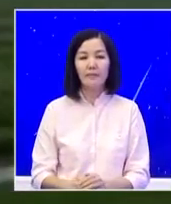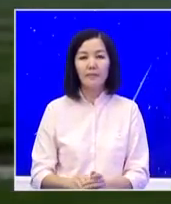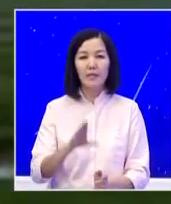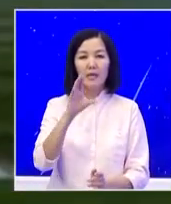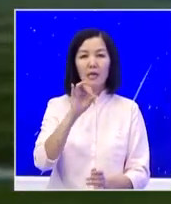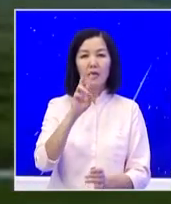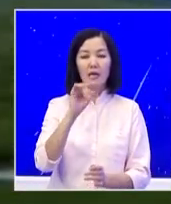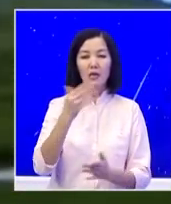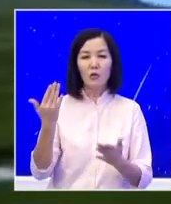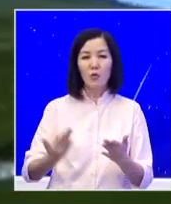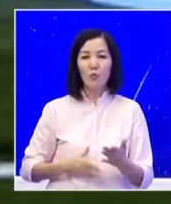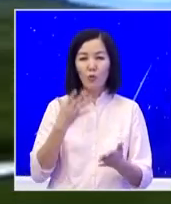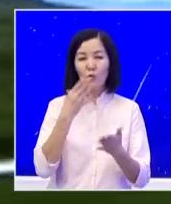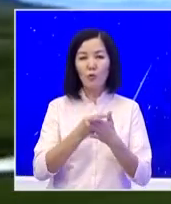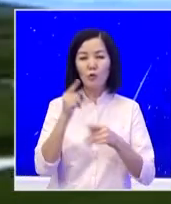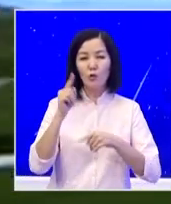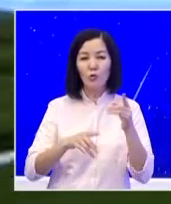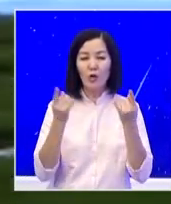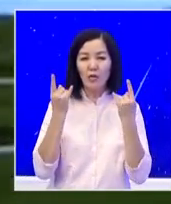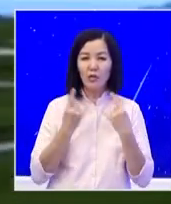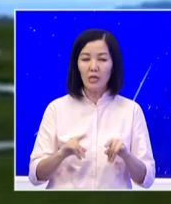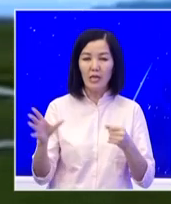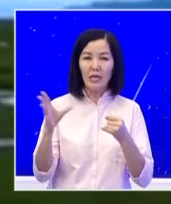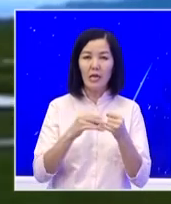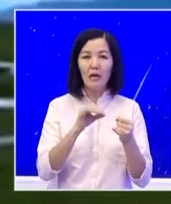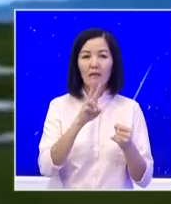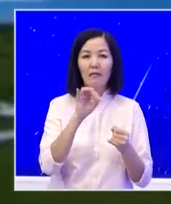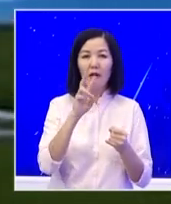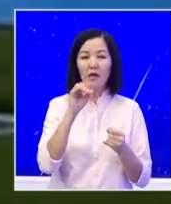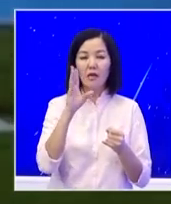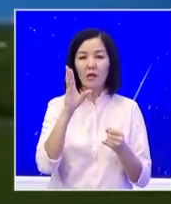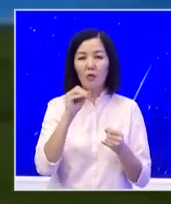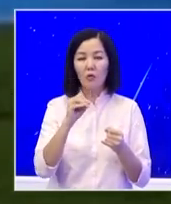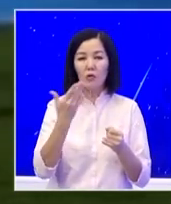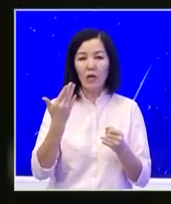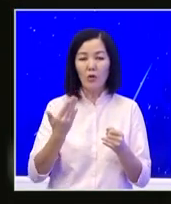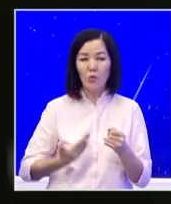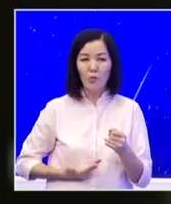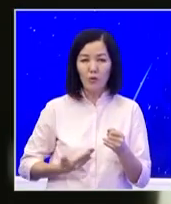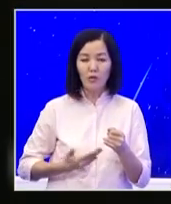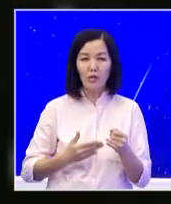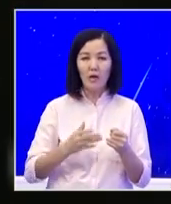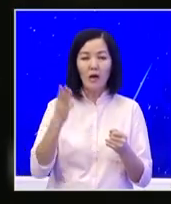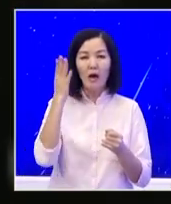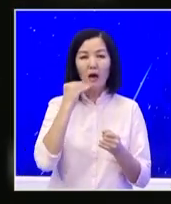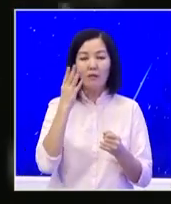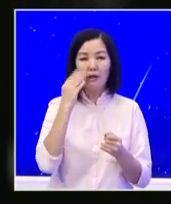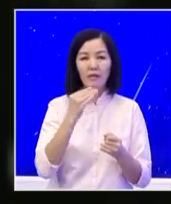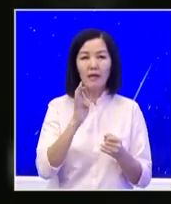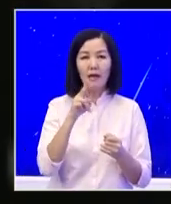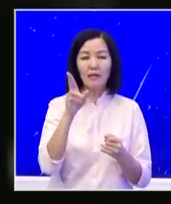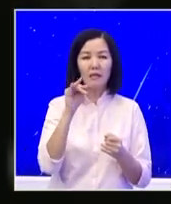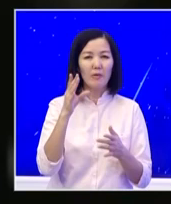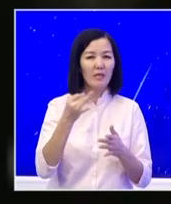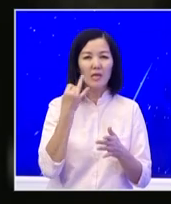Еркін Ибытановтың өмірі өзі туған Қарасазы мен соңғы демі шыққан Нарынқолдың ортасында өтіпті. Ол Алматыдағы әдебиеттің қайнаған ортасына